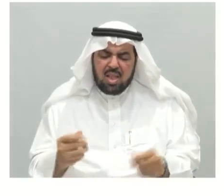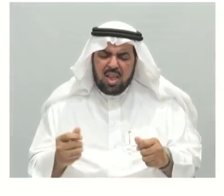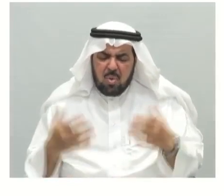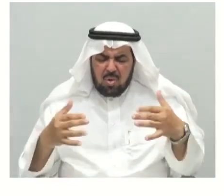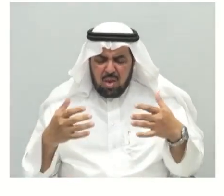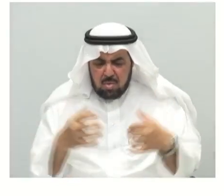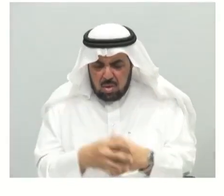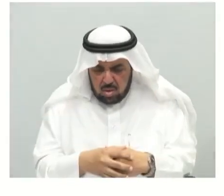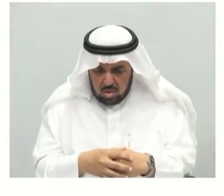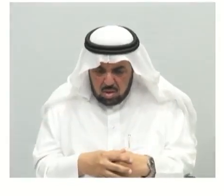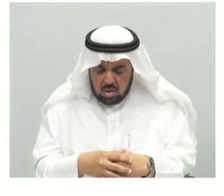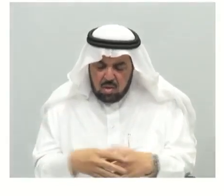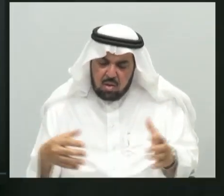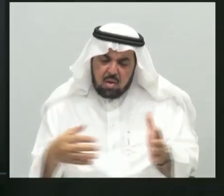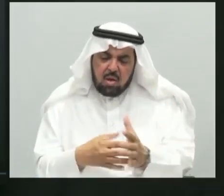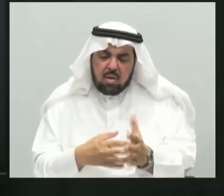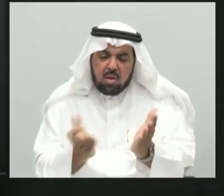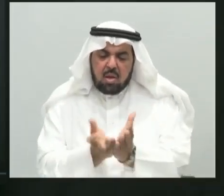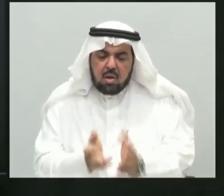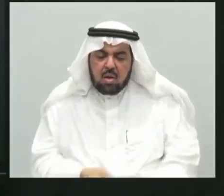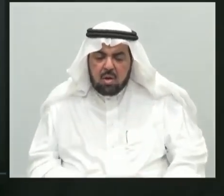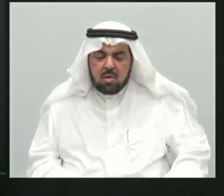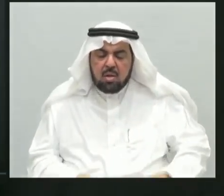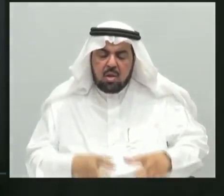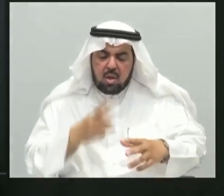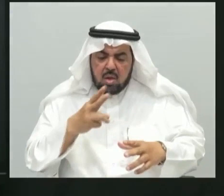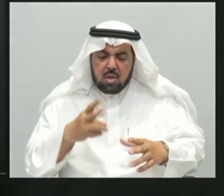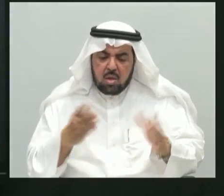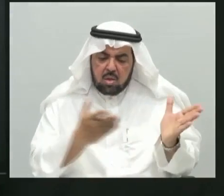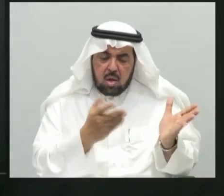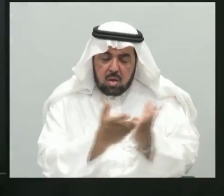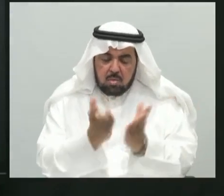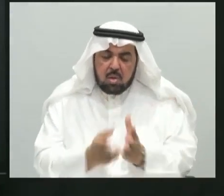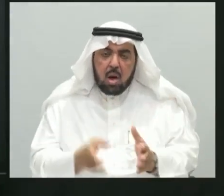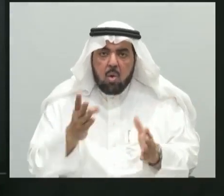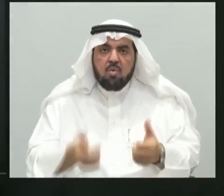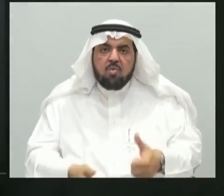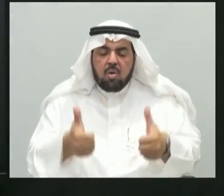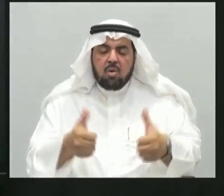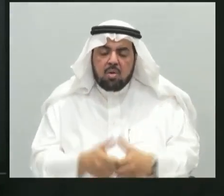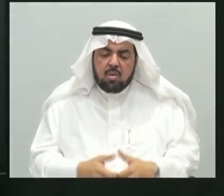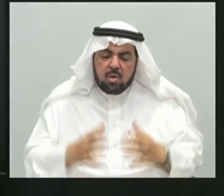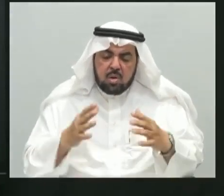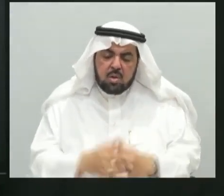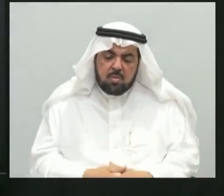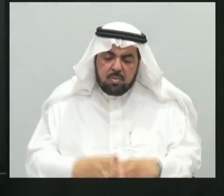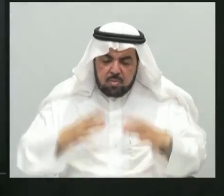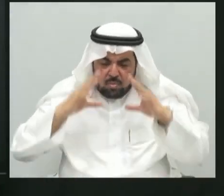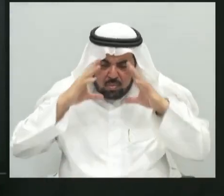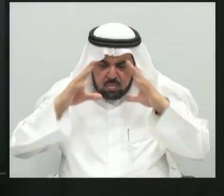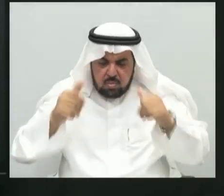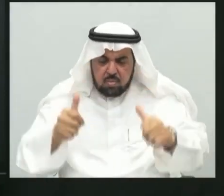البيئي وفي نهايه درسنا لهذا اليوم اتمنى لكم اعزائي الطلاب مزيدا من التوفيق والنجاح والسلام عليكم ورحمه الله